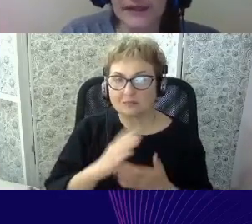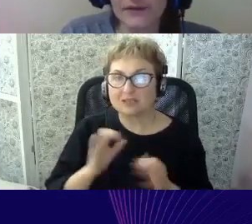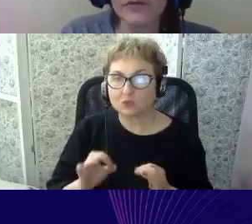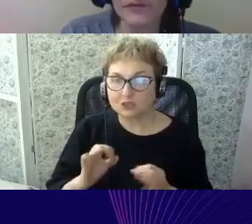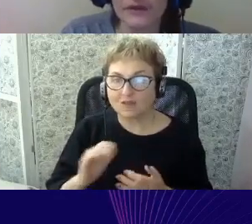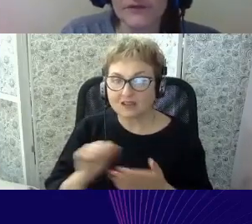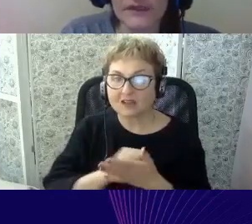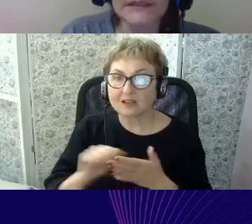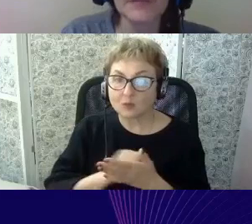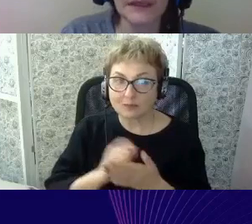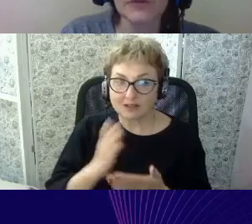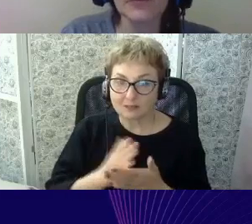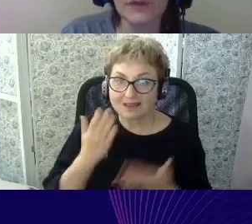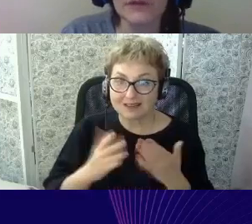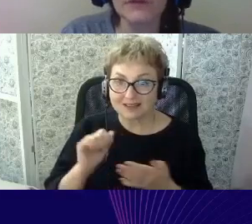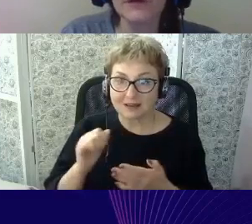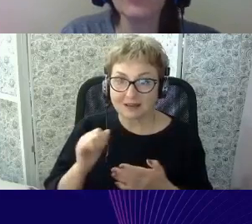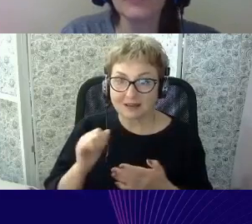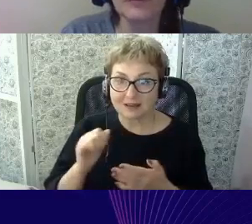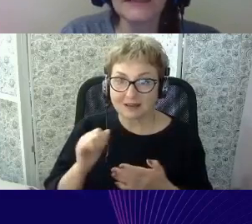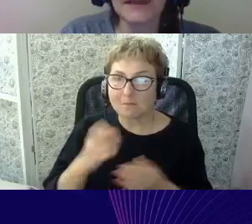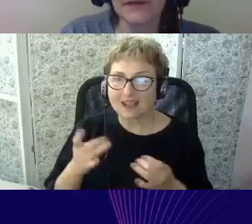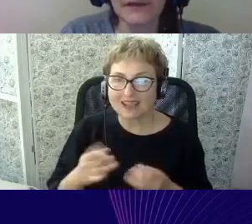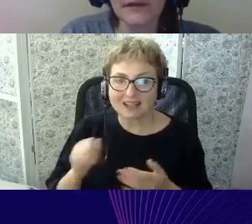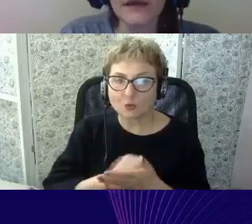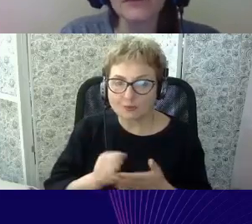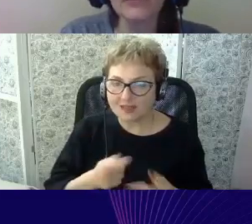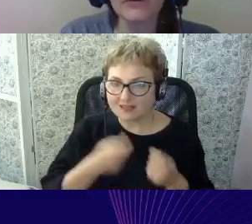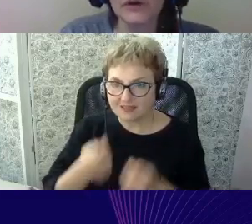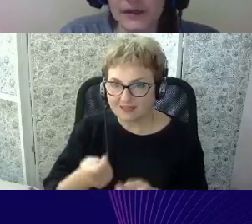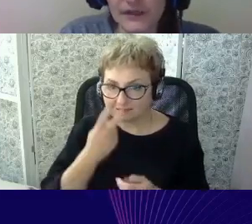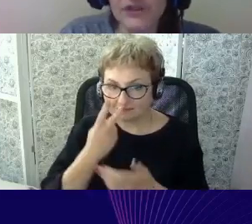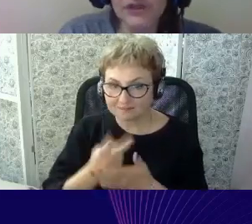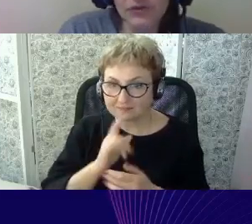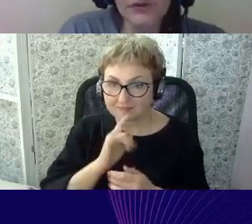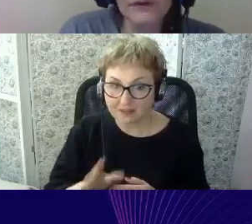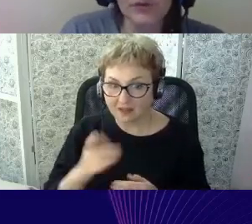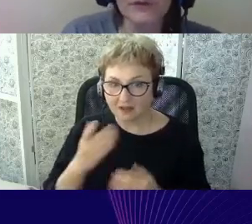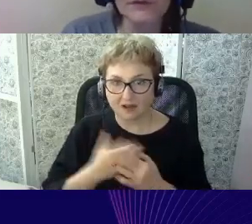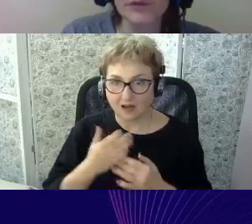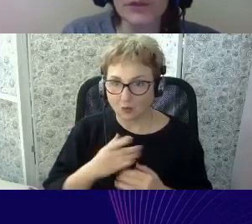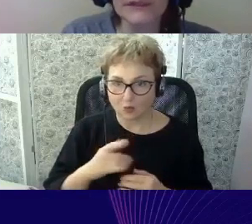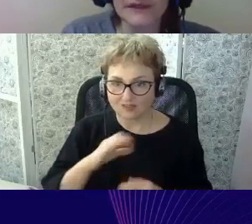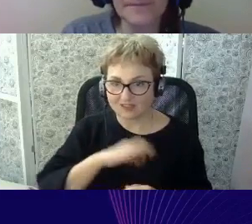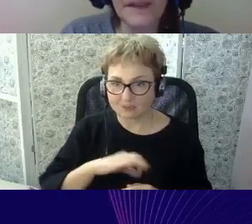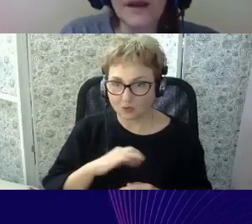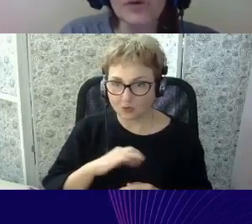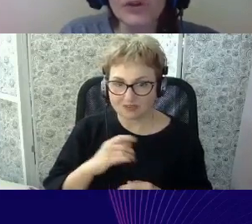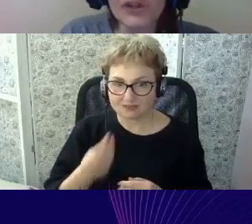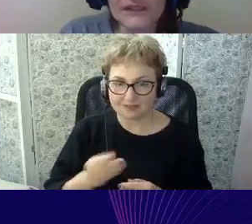является пакет документов. Если пакет документов не будет предъявлен, то, конечно же, льготы воспользоваться будет